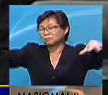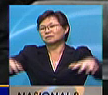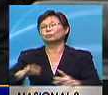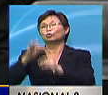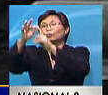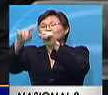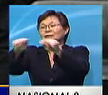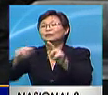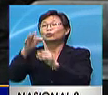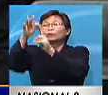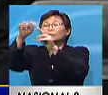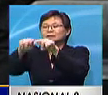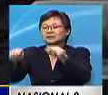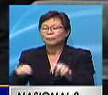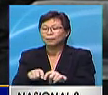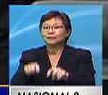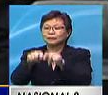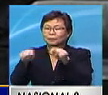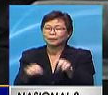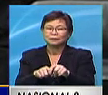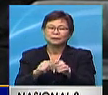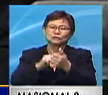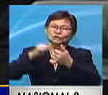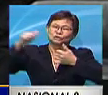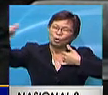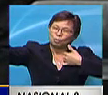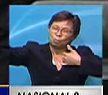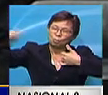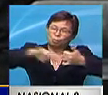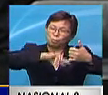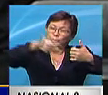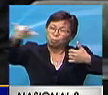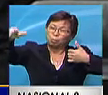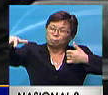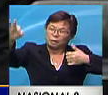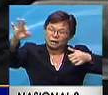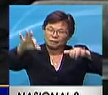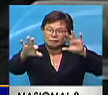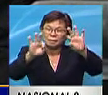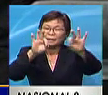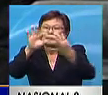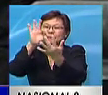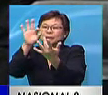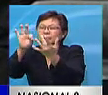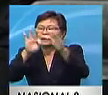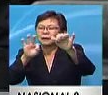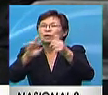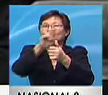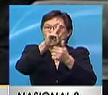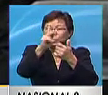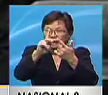ke destinasi destinasi jarak jauh terpilih seperti United